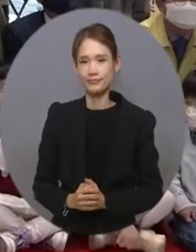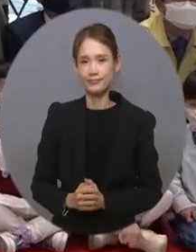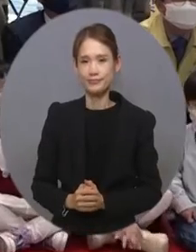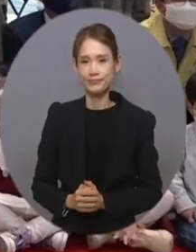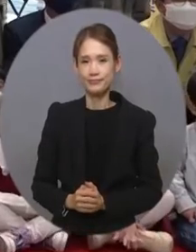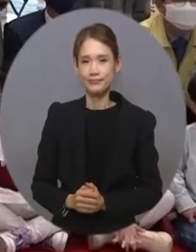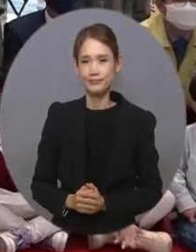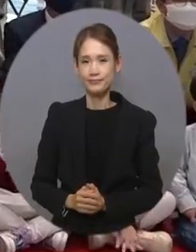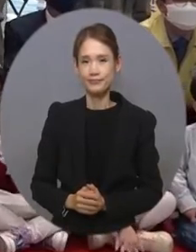좋은 배입니다